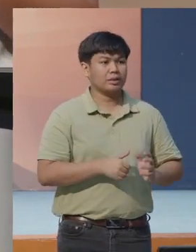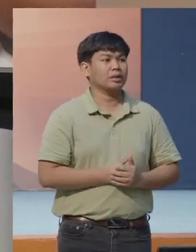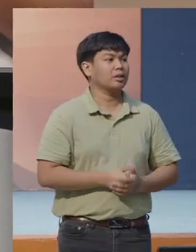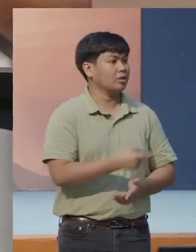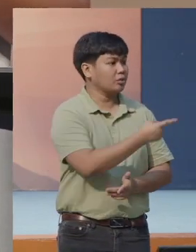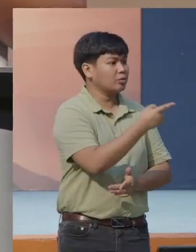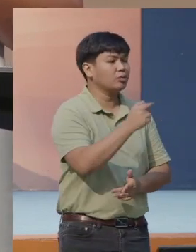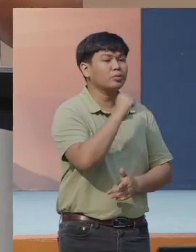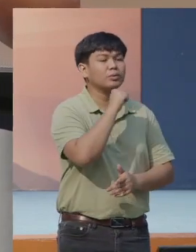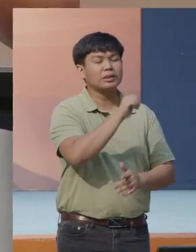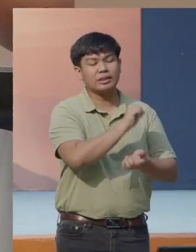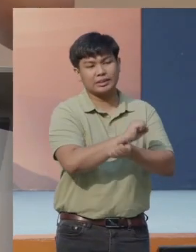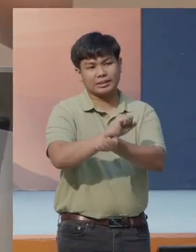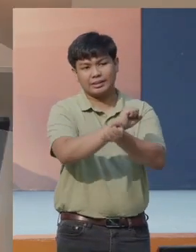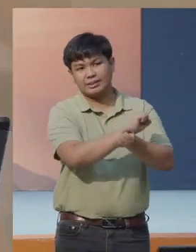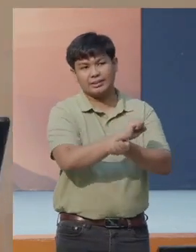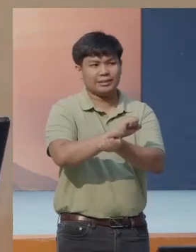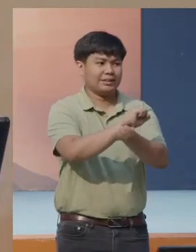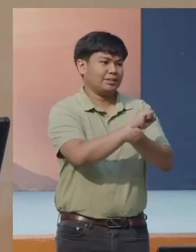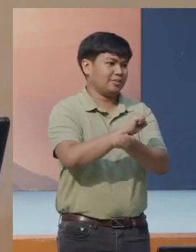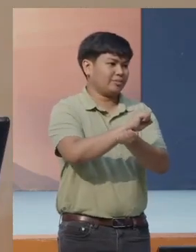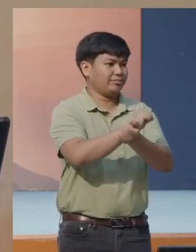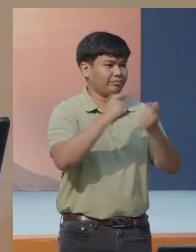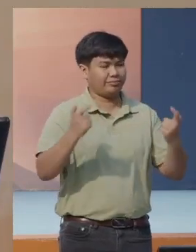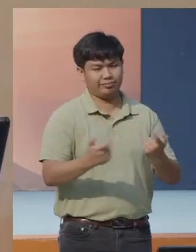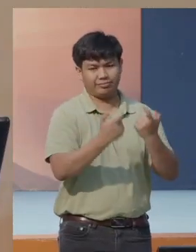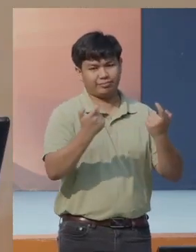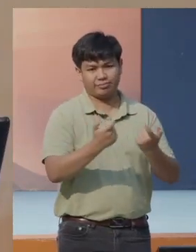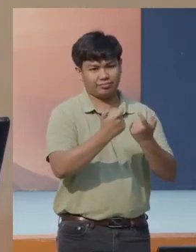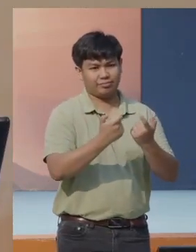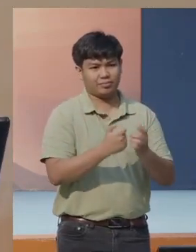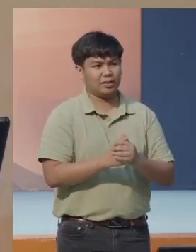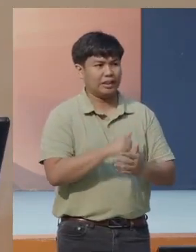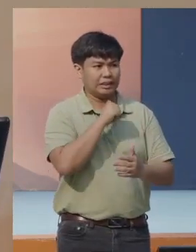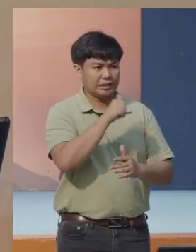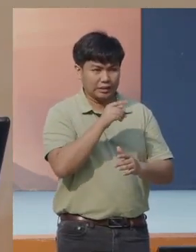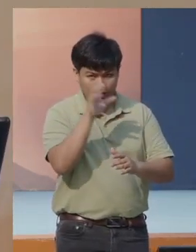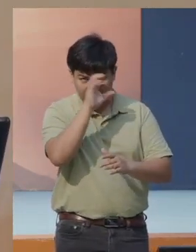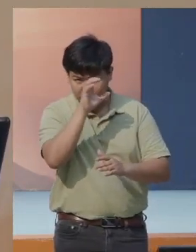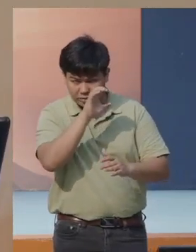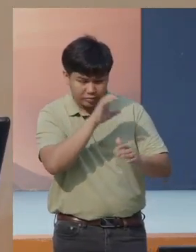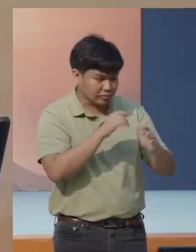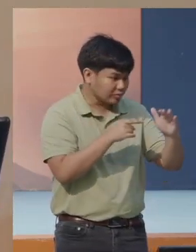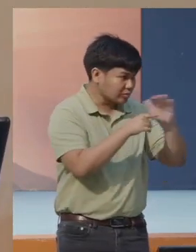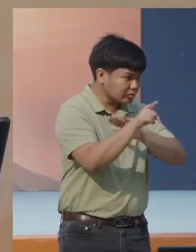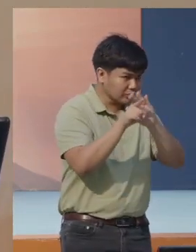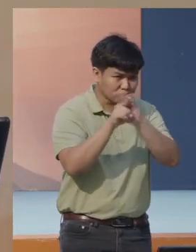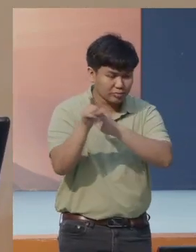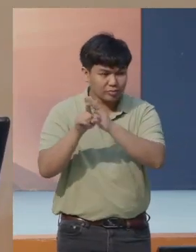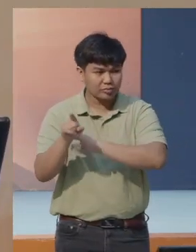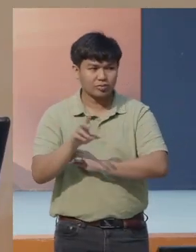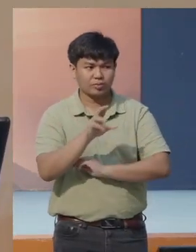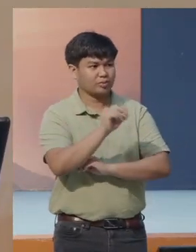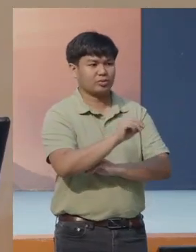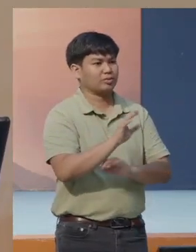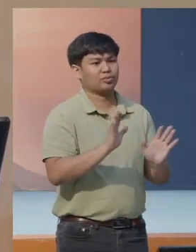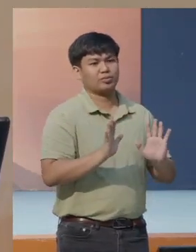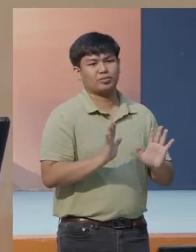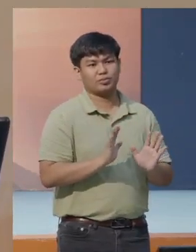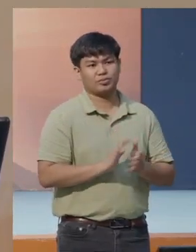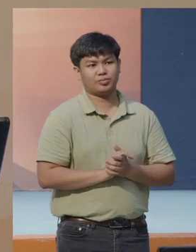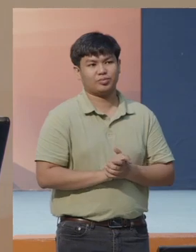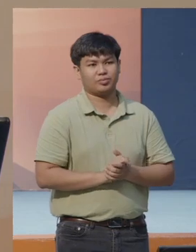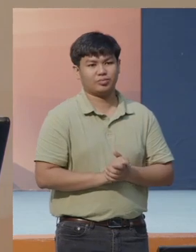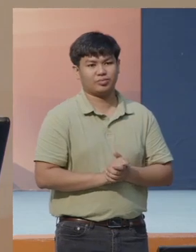no longer a refugee, na patakbo na ng patakbo, na maghahanap ng city of refuge every time you